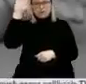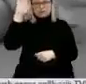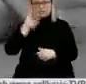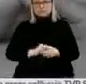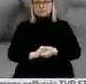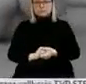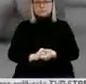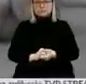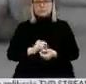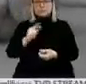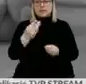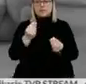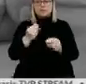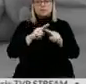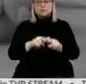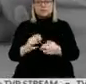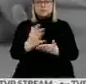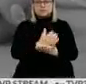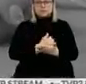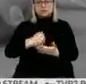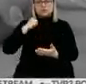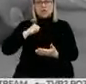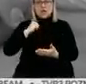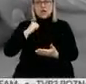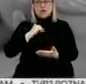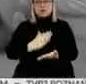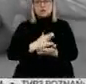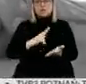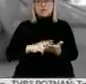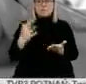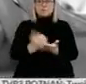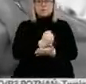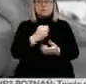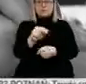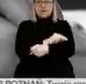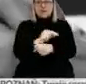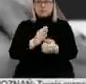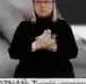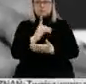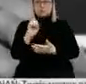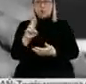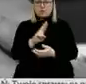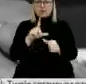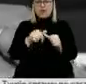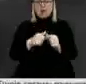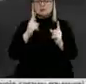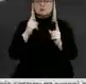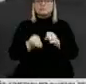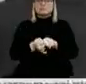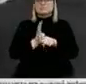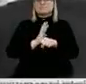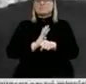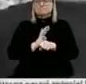Te pieniądze zostały zebrane. One czekały po prostu tylko na podjęcie terapii przez Piotra. No niestety ze względu na zarażenie COVID-em